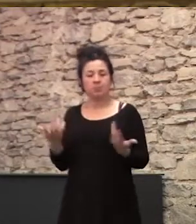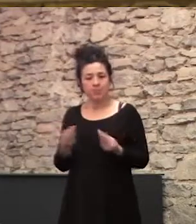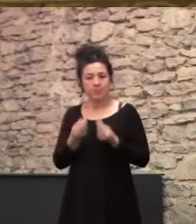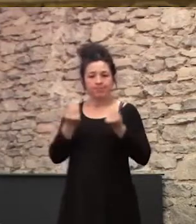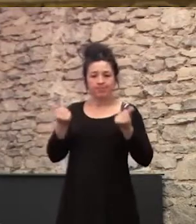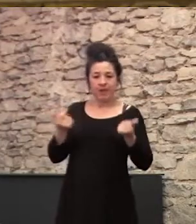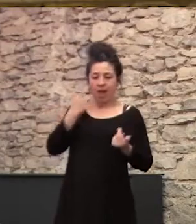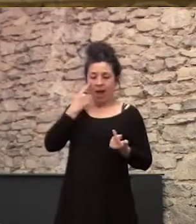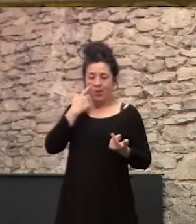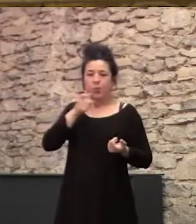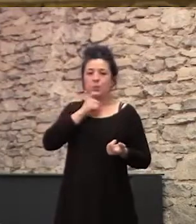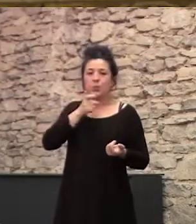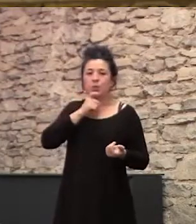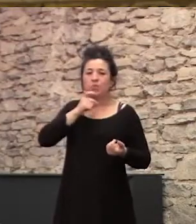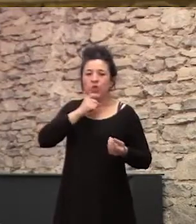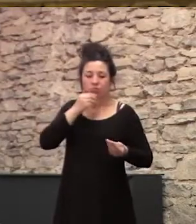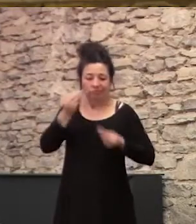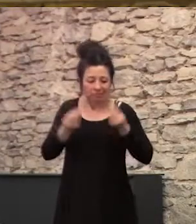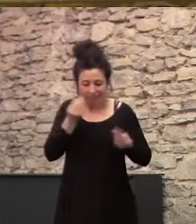desendeko